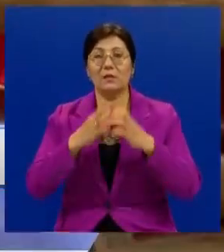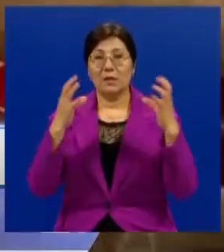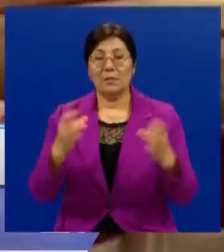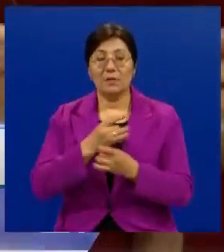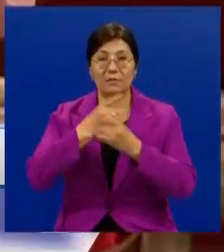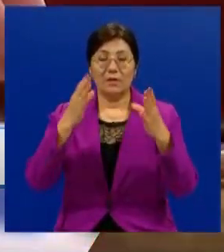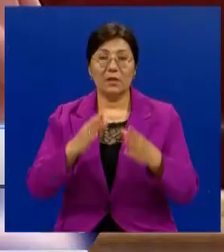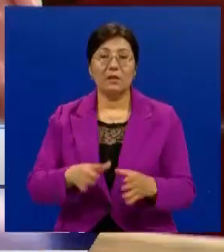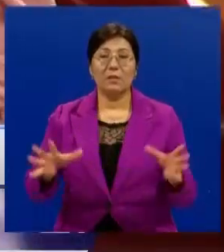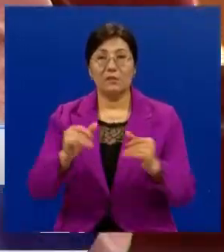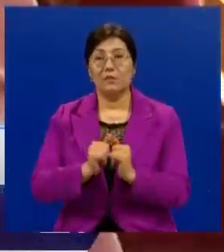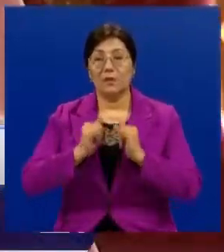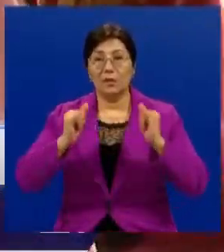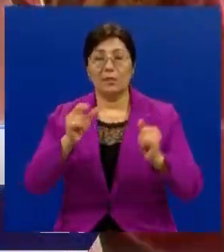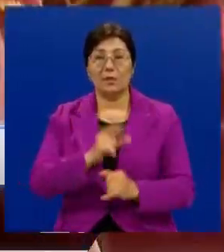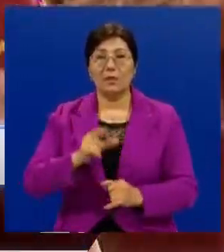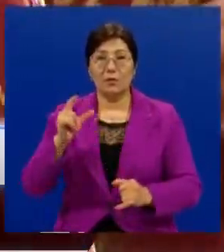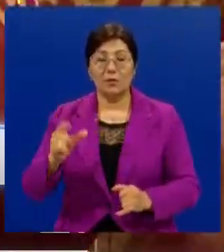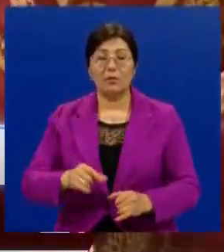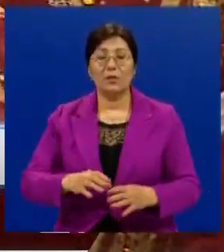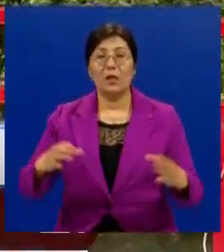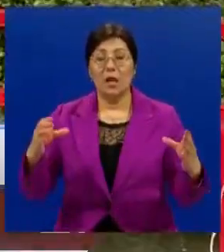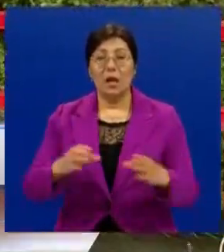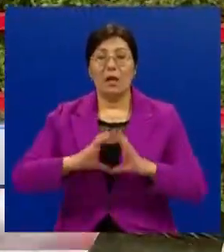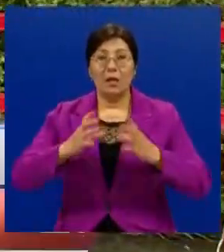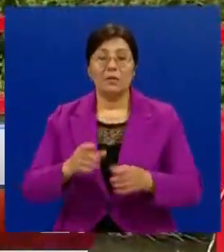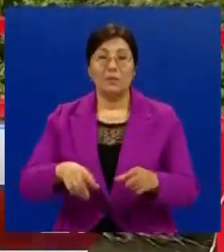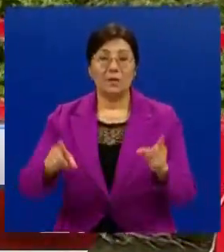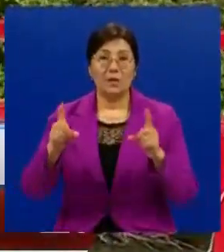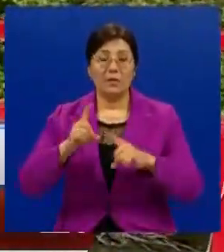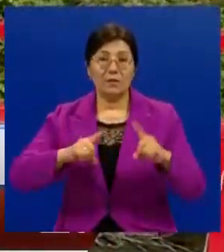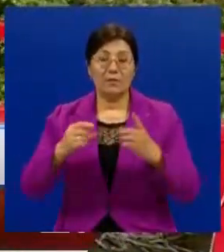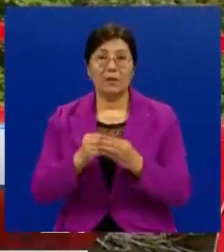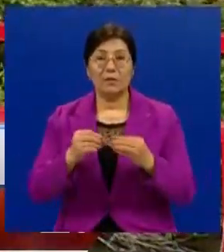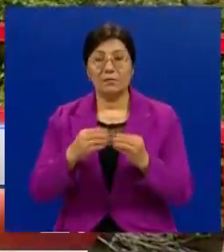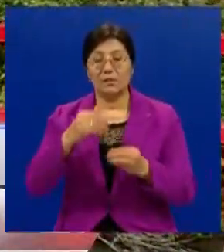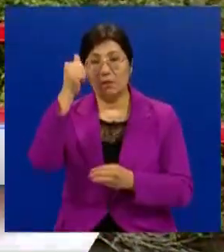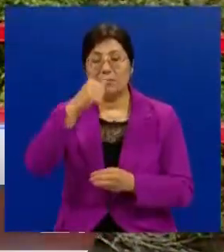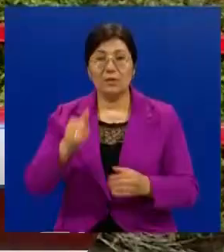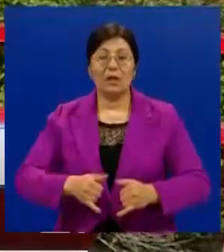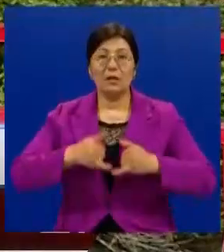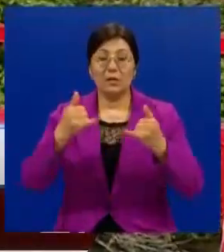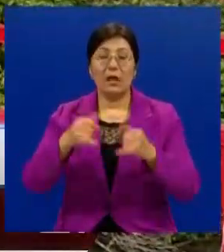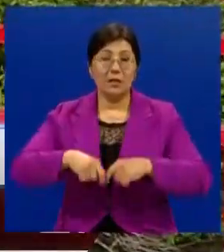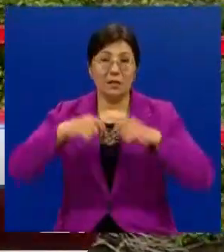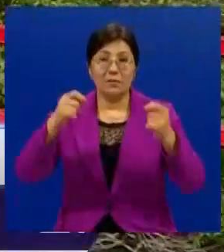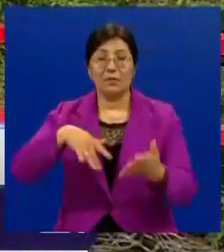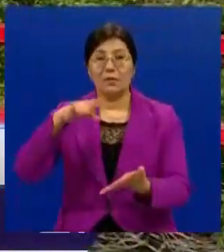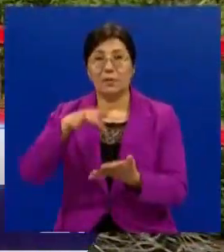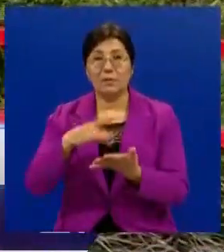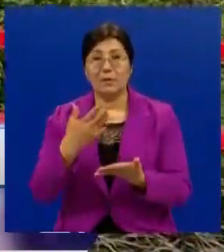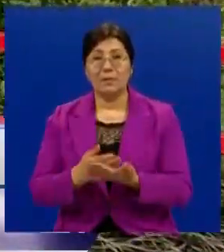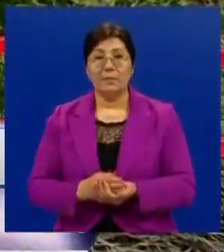наследия, всестороннее развитие и поддержка людей из мира искусства. В октябре мы уже с 2010 года открыли свой центр цыганской